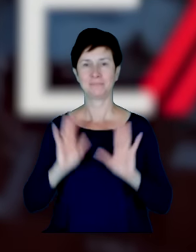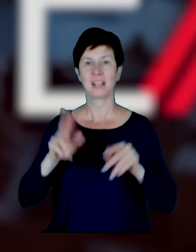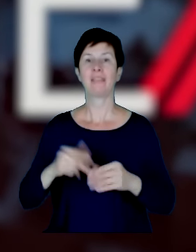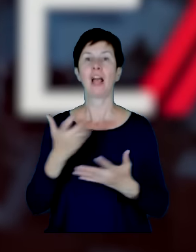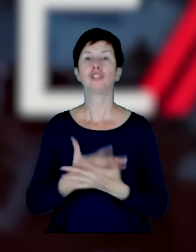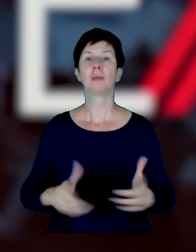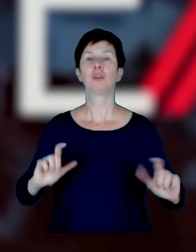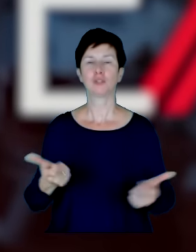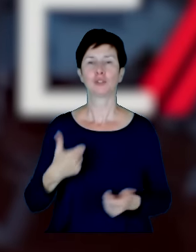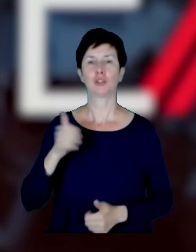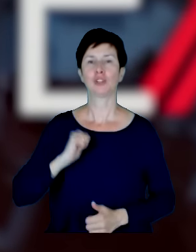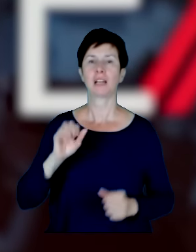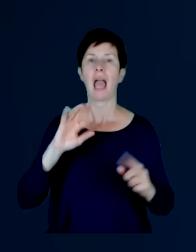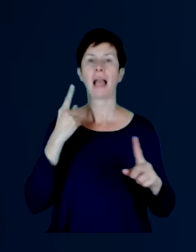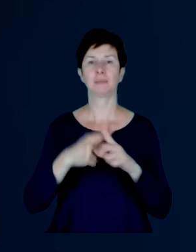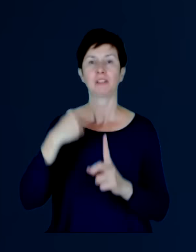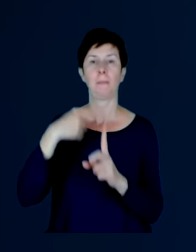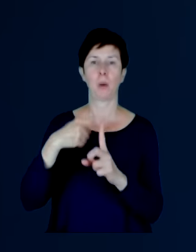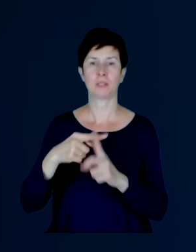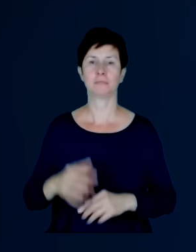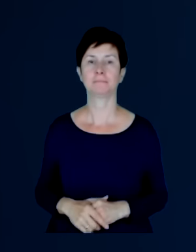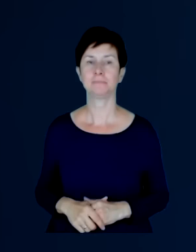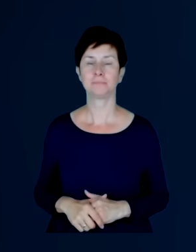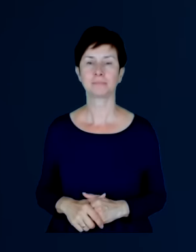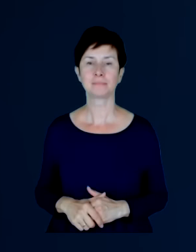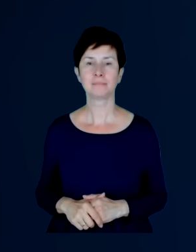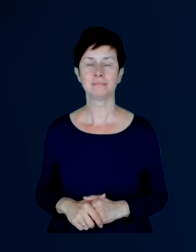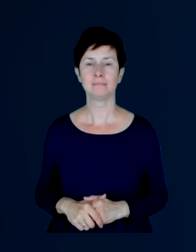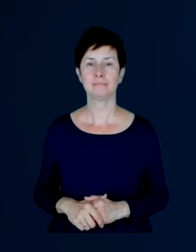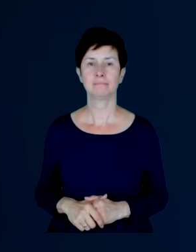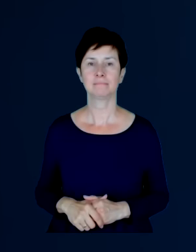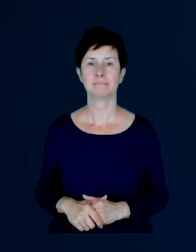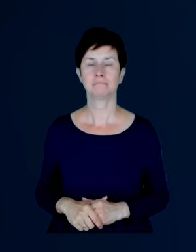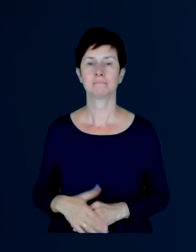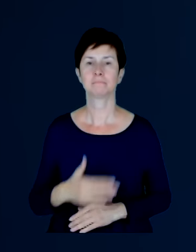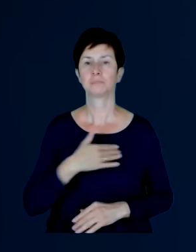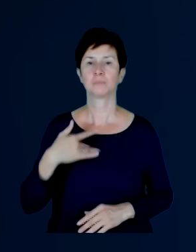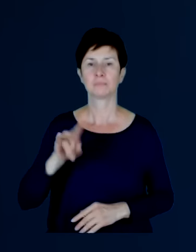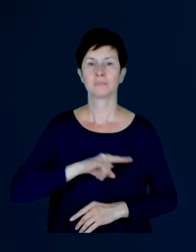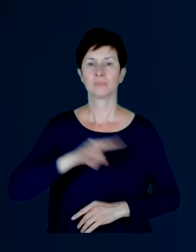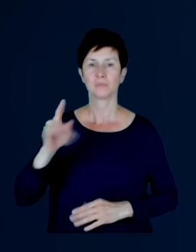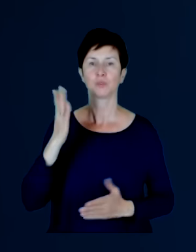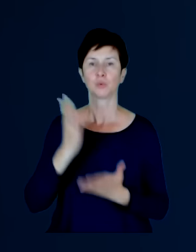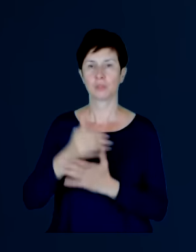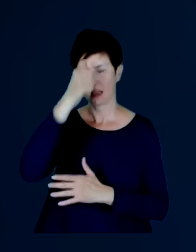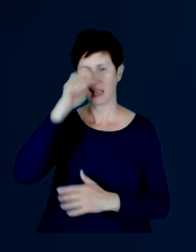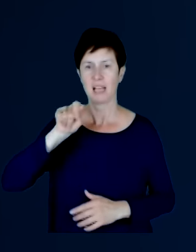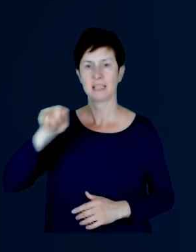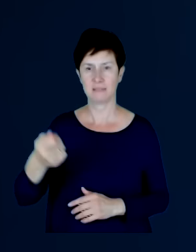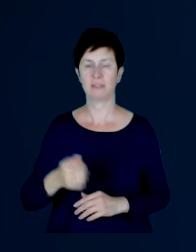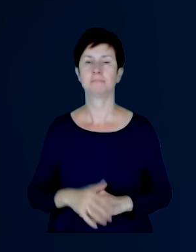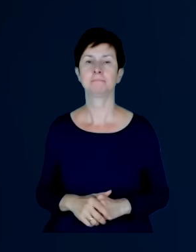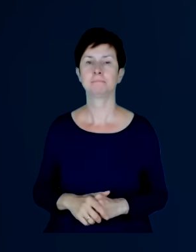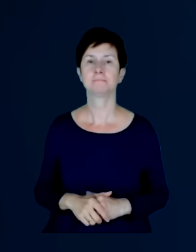zaparkowany ess plus a w nim polskie myśliwce f35 mają już nazwę zdecydowali